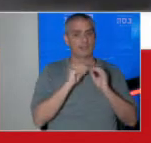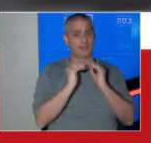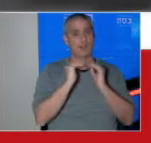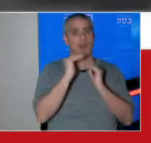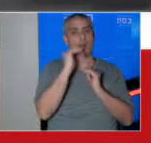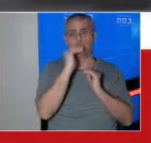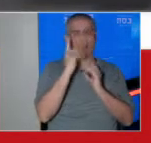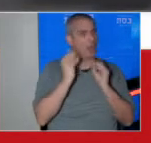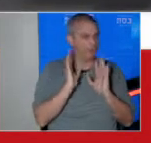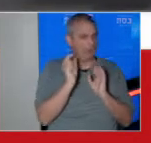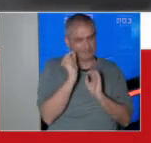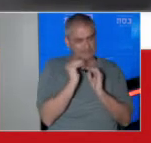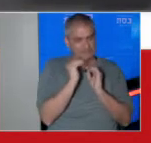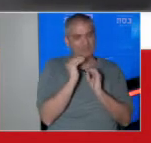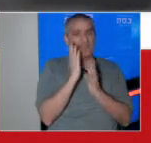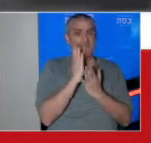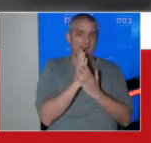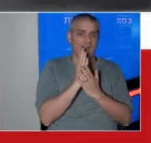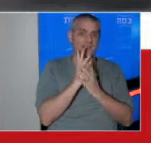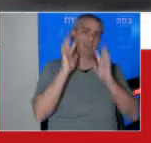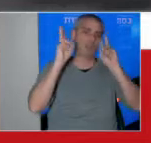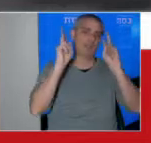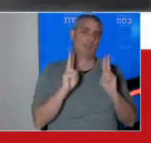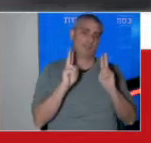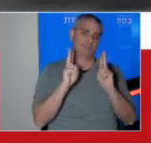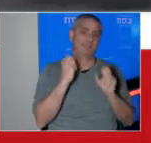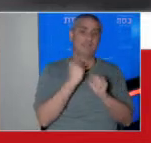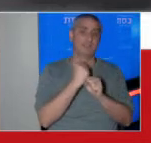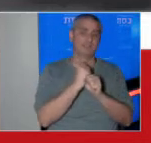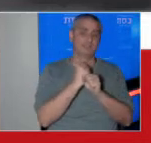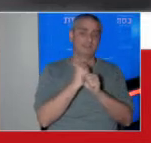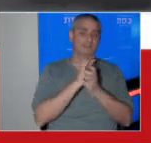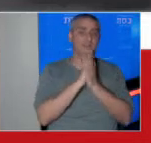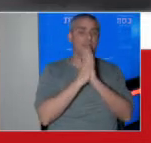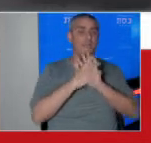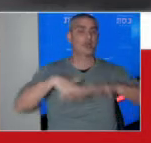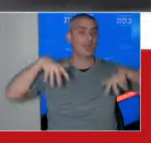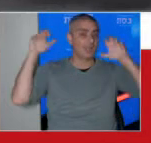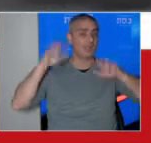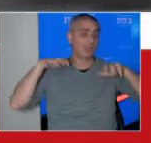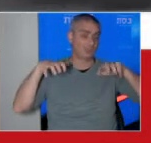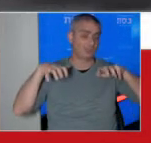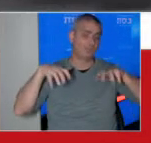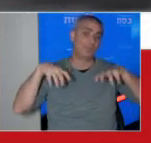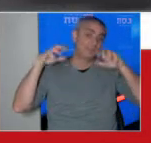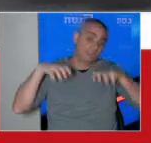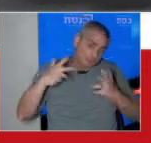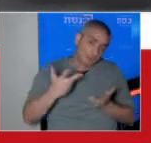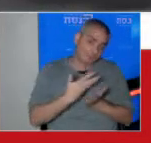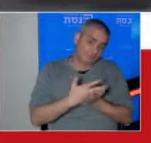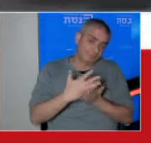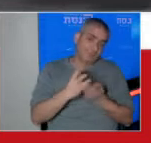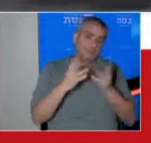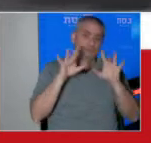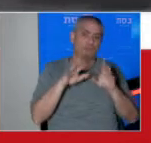לעלות לא הרבה, קצת, וזה כבר בעצם יפסיק את השלג, ויגרום לכך שיעבור לרדת גשם. הגשם שירד, הוא יתחיל